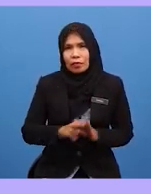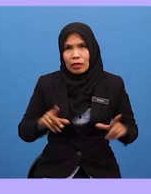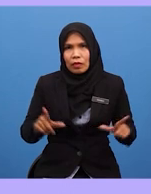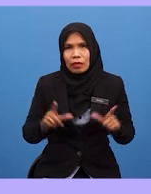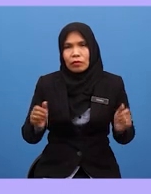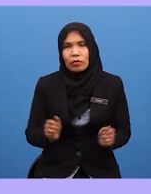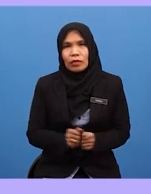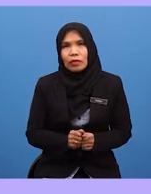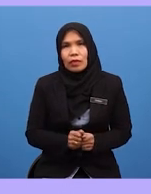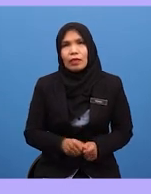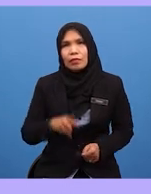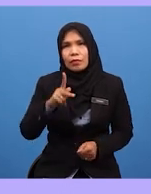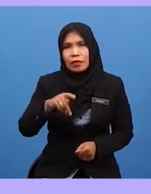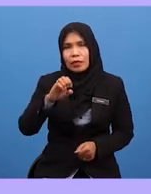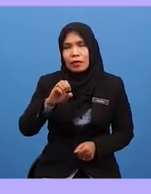dengan pesat.